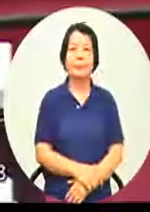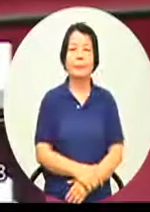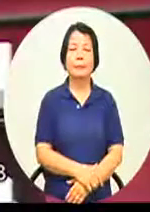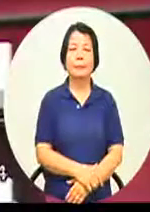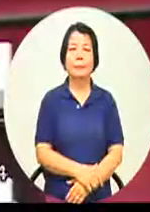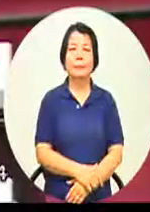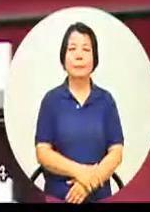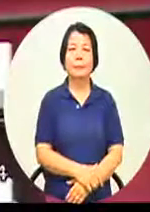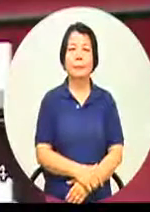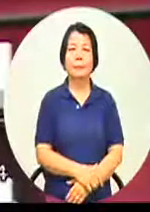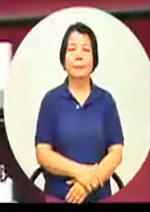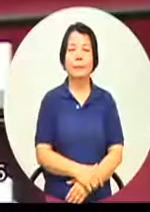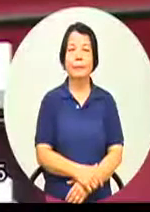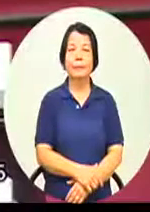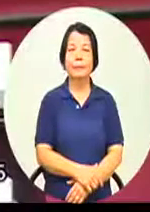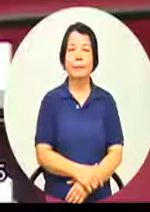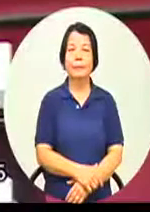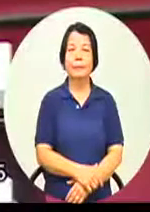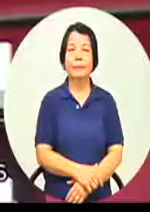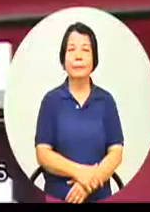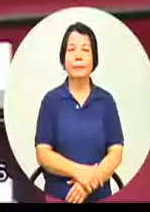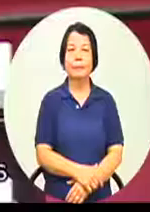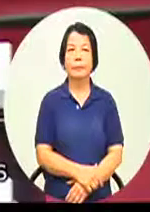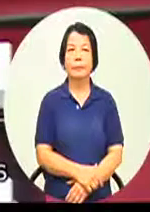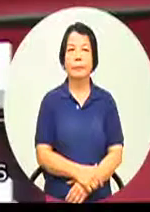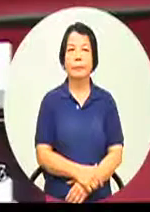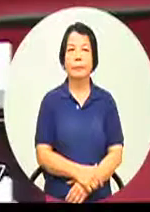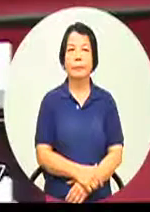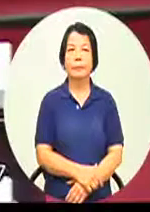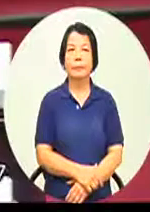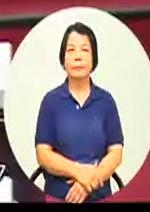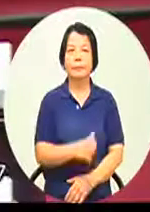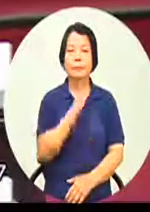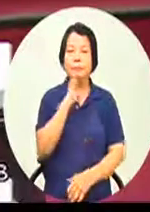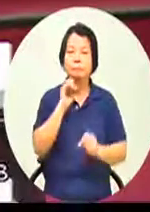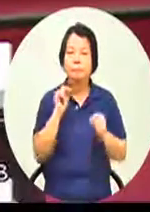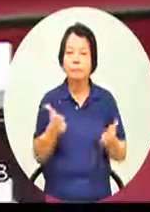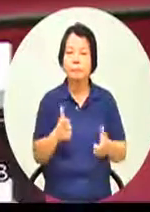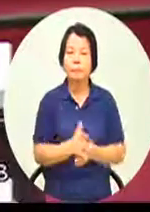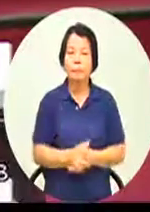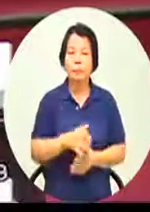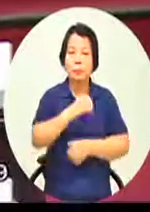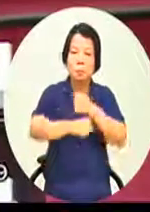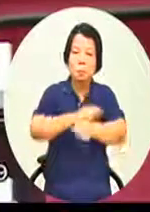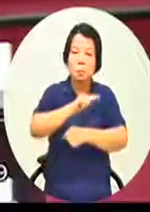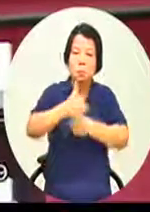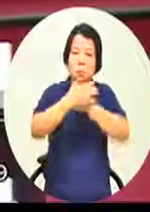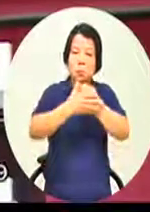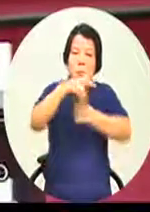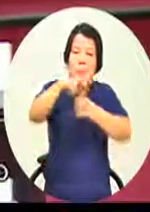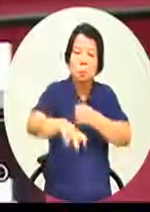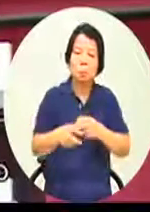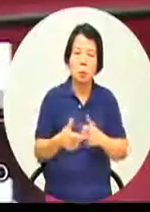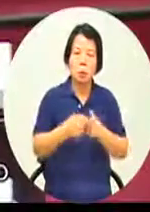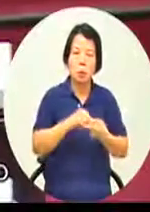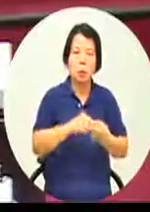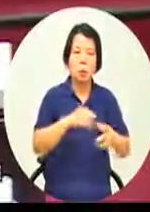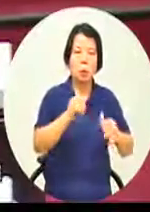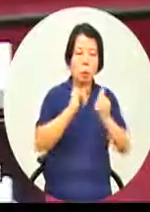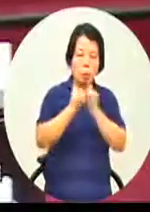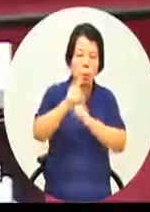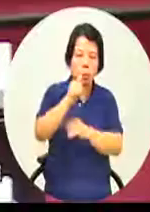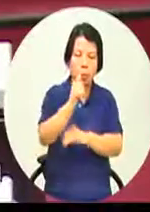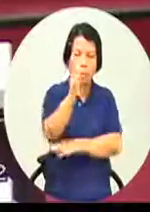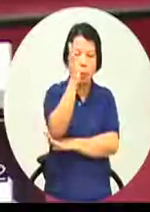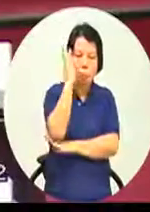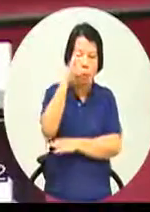比较这种字眼了。但是我想说是不是我们动保处这里是不是能够跟民政局，其实我